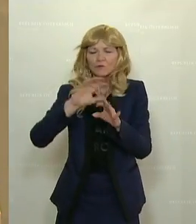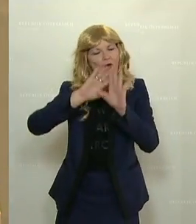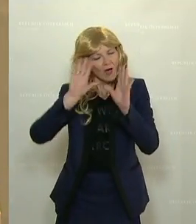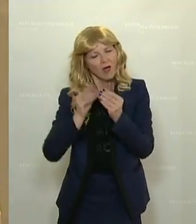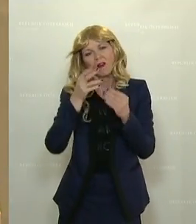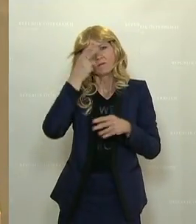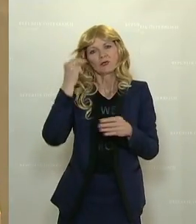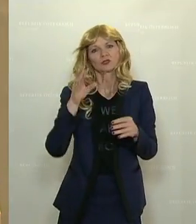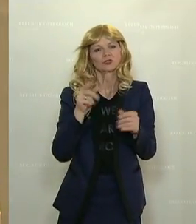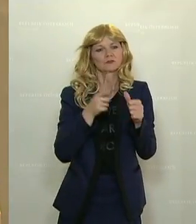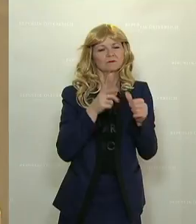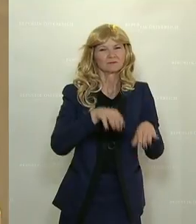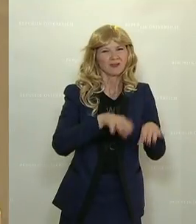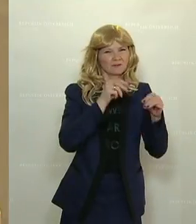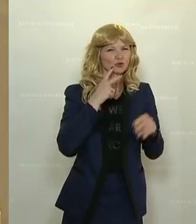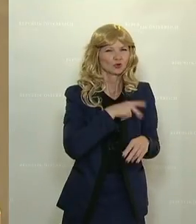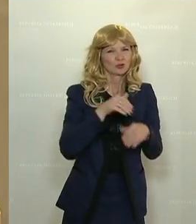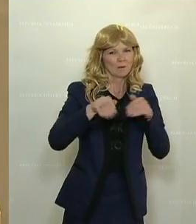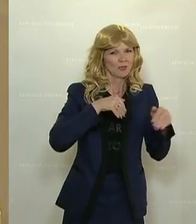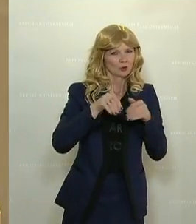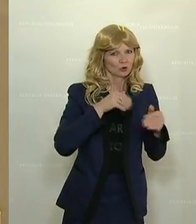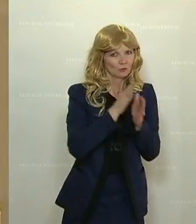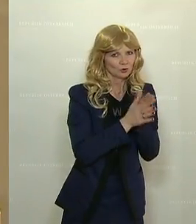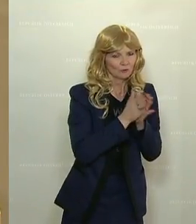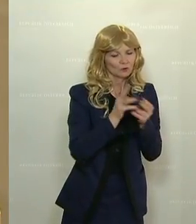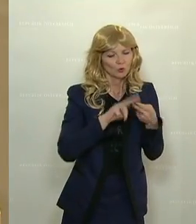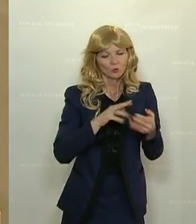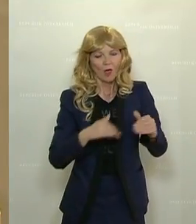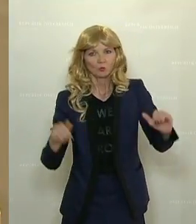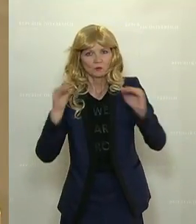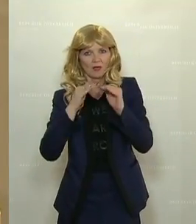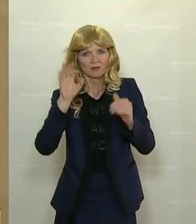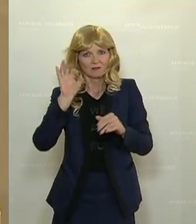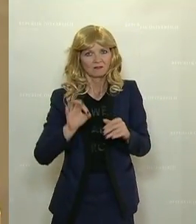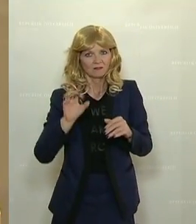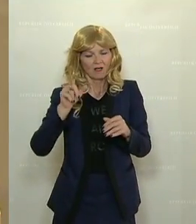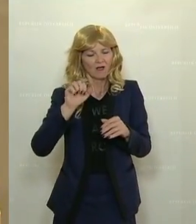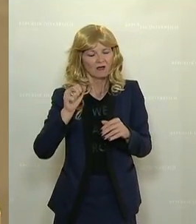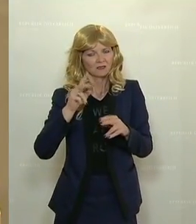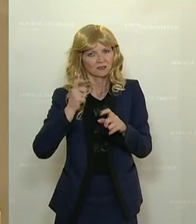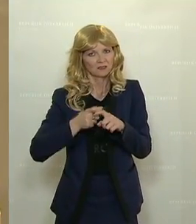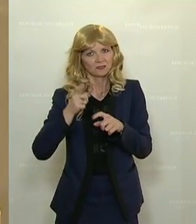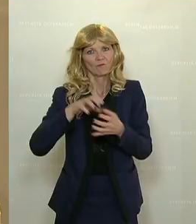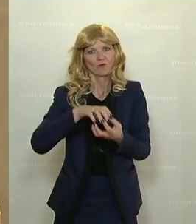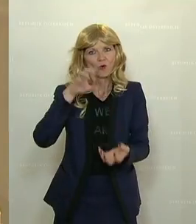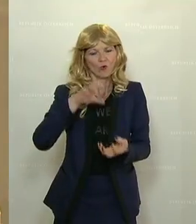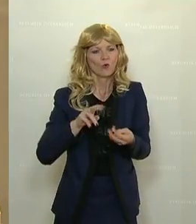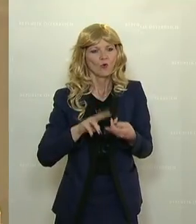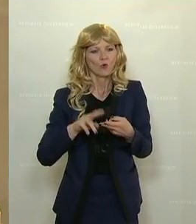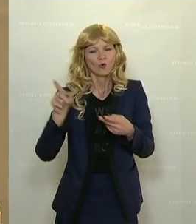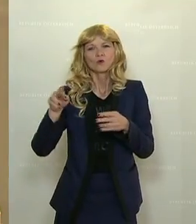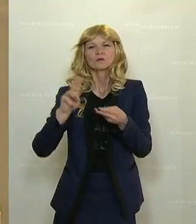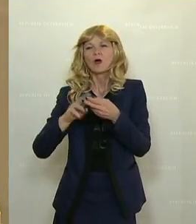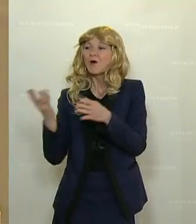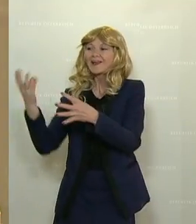des Sozialministeriumsservice sowie des Ausgleichstaxfonds, Zugang zu sozialversicherungspflichtiger Beschäftigung in inklusiven Betrieben